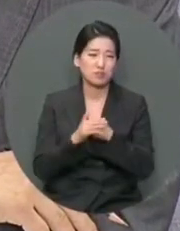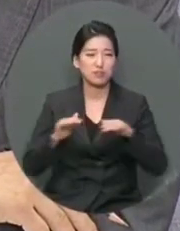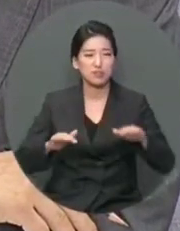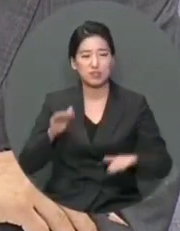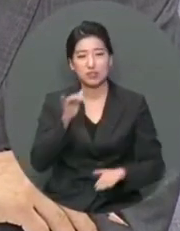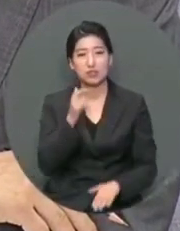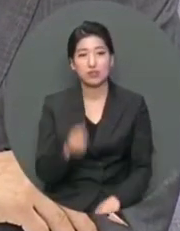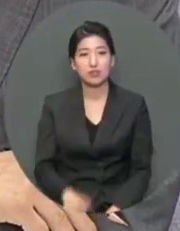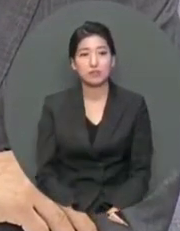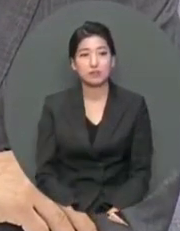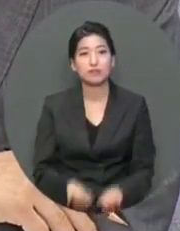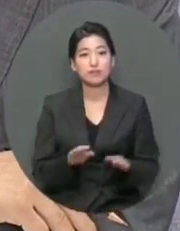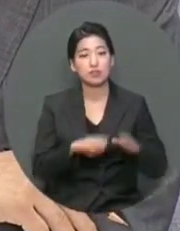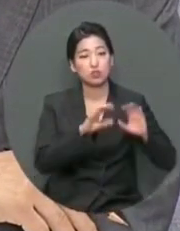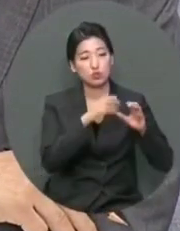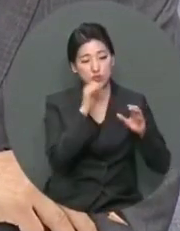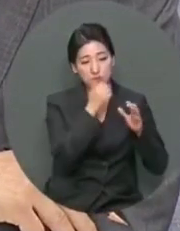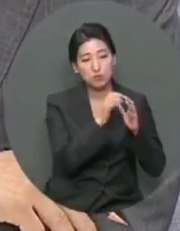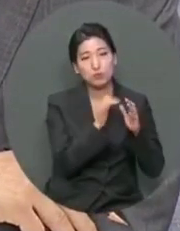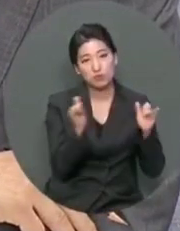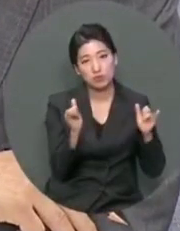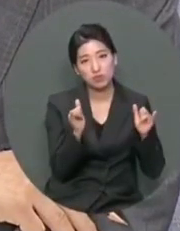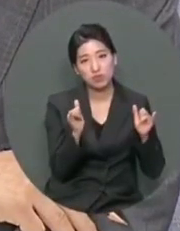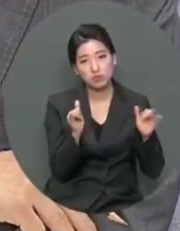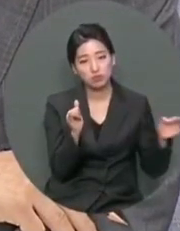국선 변호사 제도만으로는